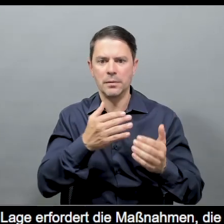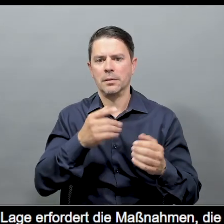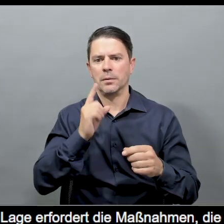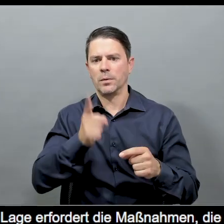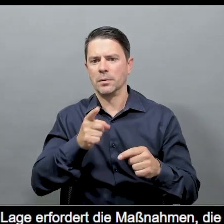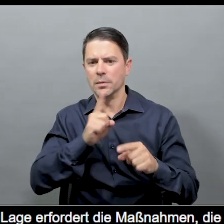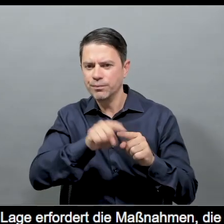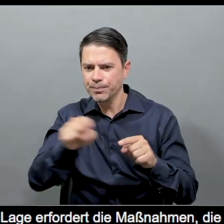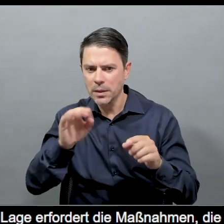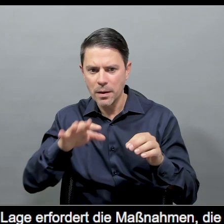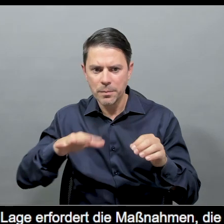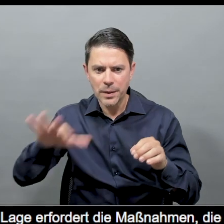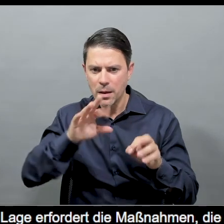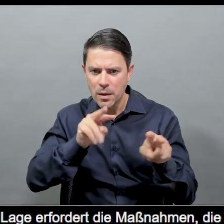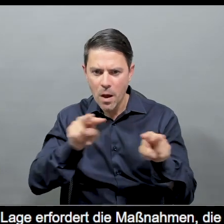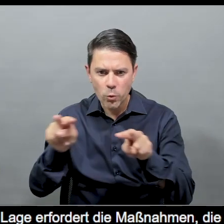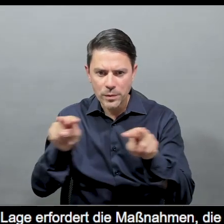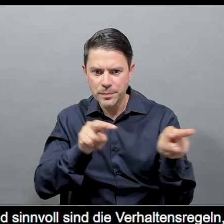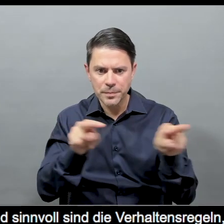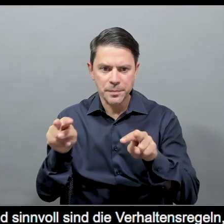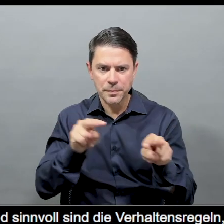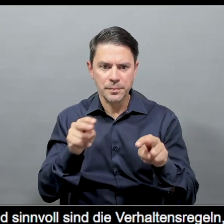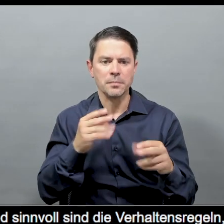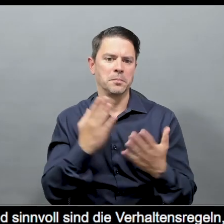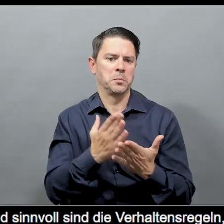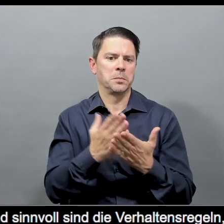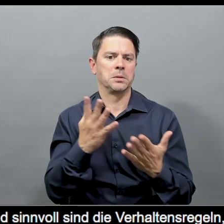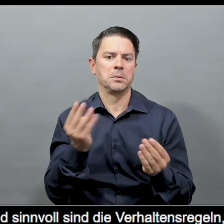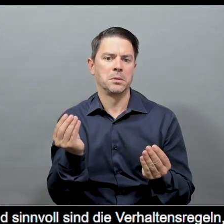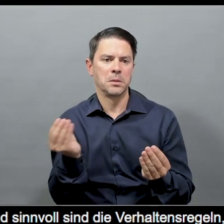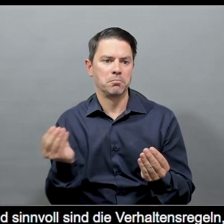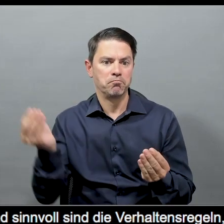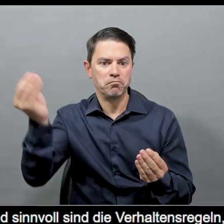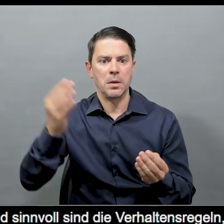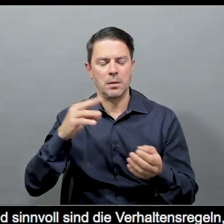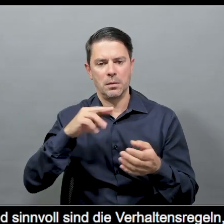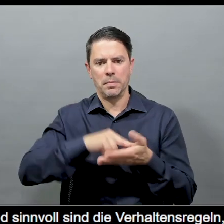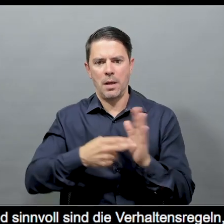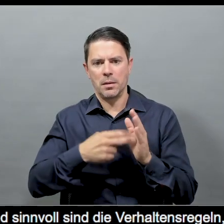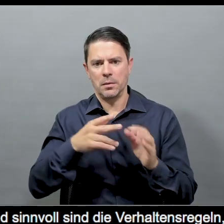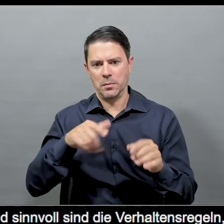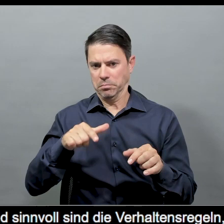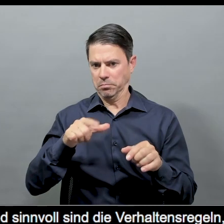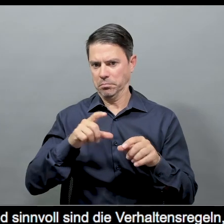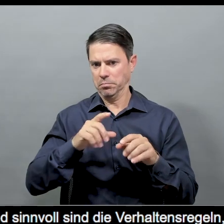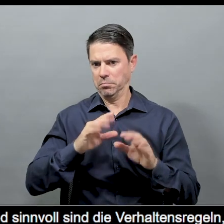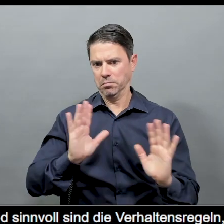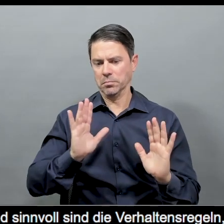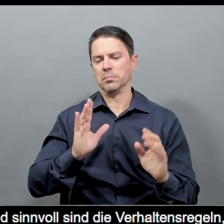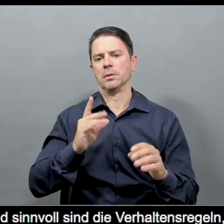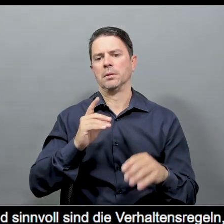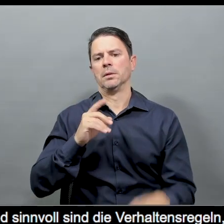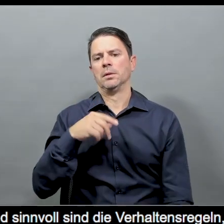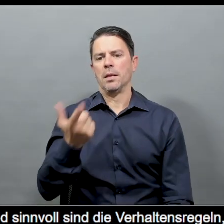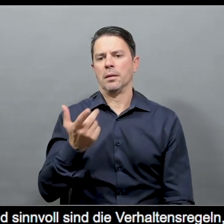in einem ganz stabilen Bereich. Darum keine weitergehenden Planungen, sondern so ist die Situation jetzt. Und dann gilt es wieder vier Wochen. Und dann